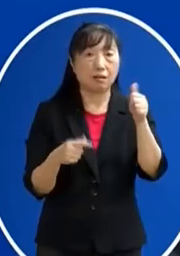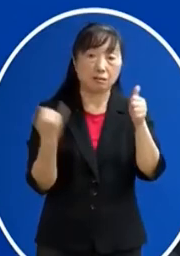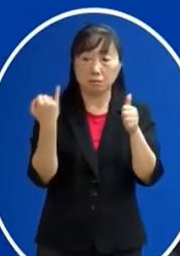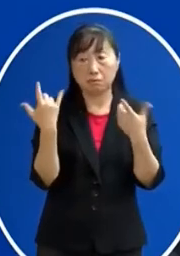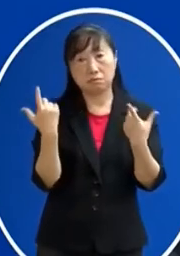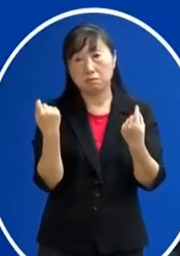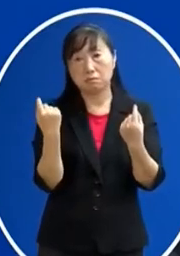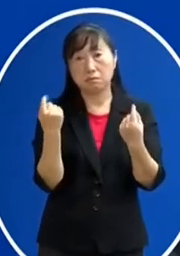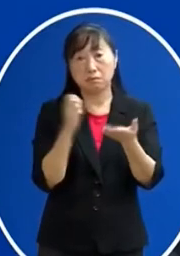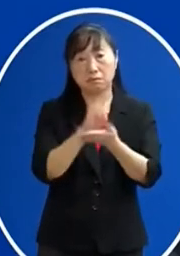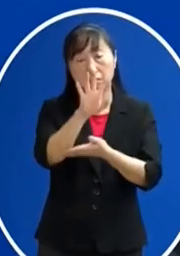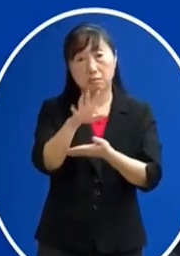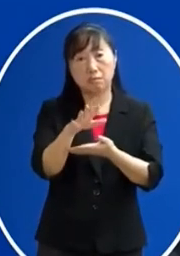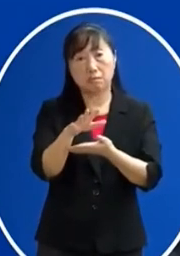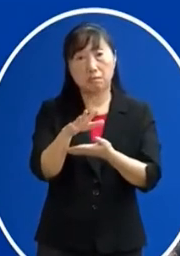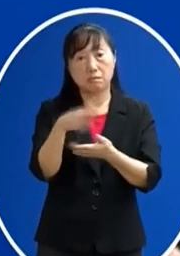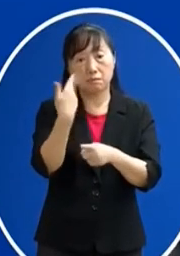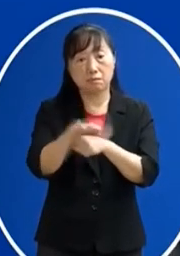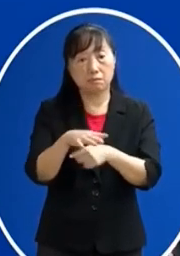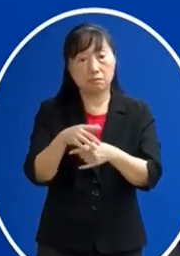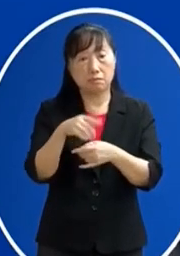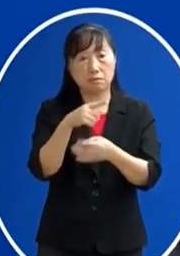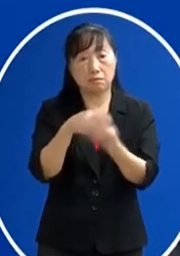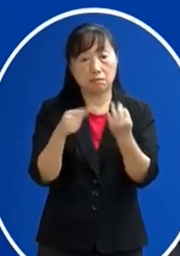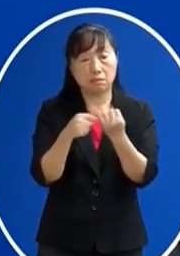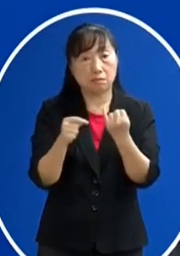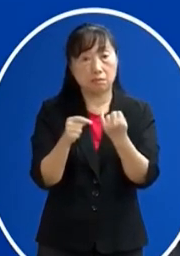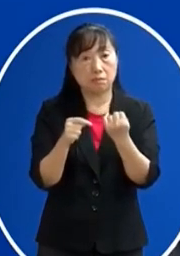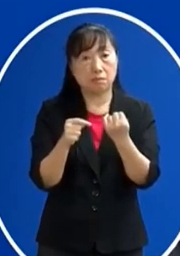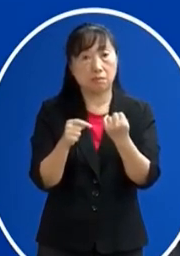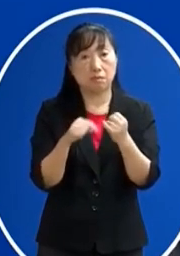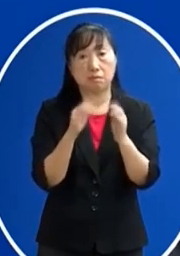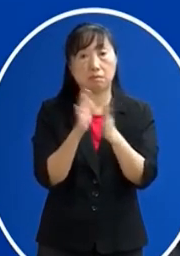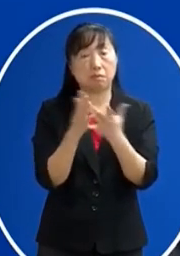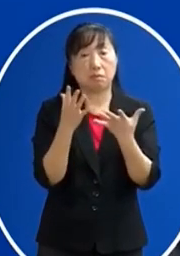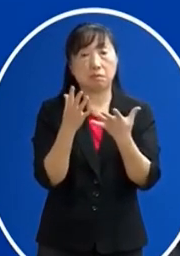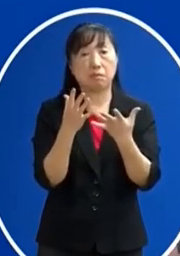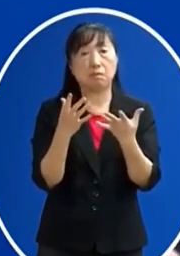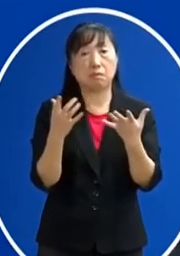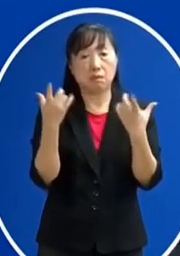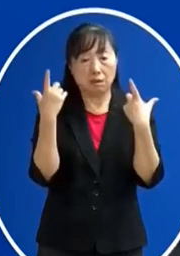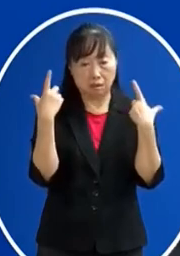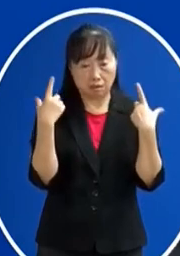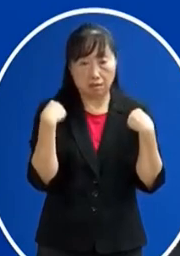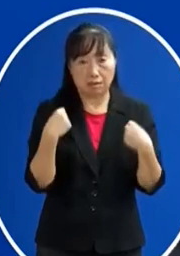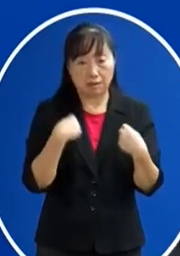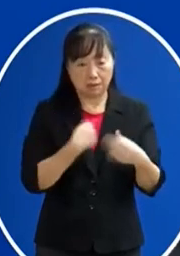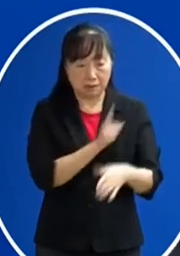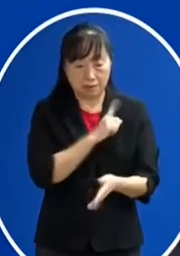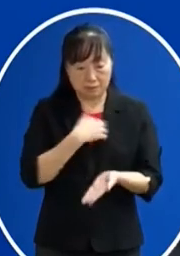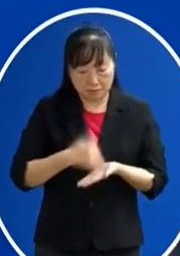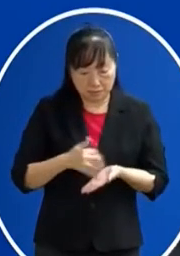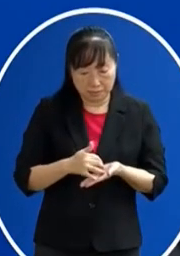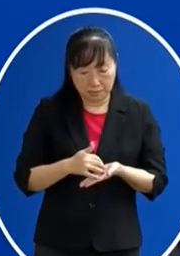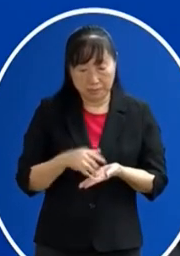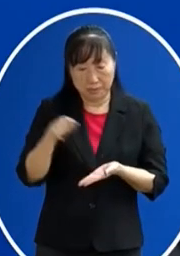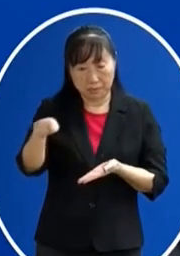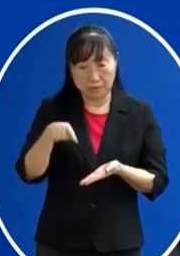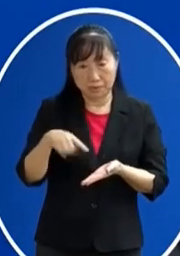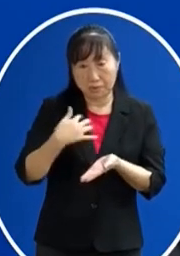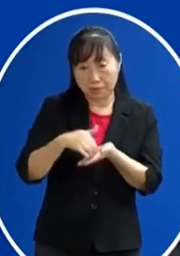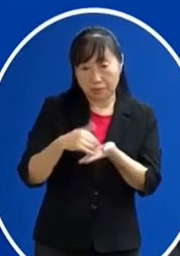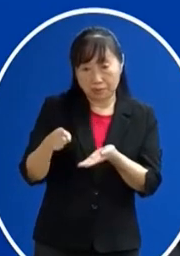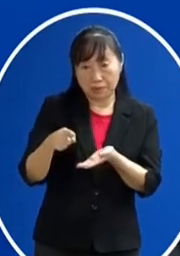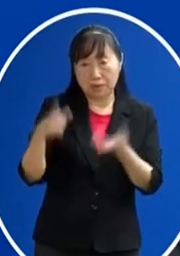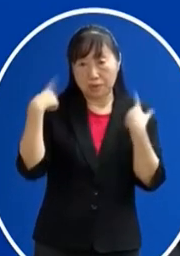性通报的死亡事件数，都未高于预期死亡事件数，也就是所谓的背景的预期